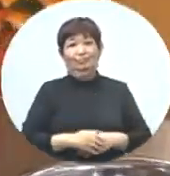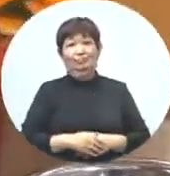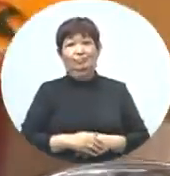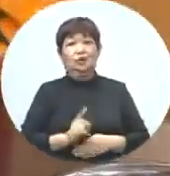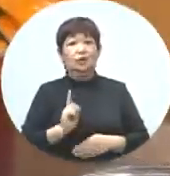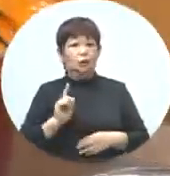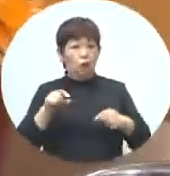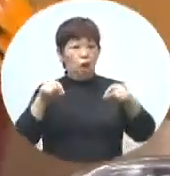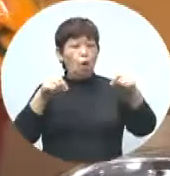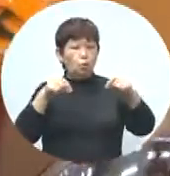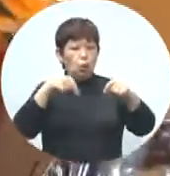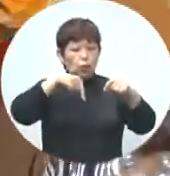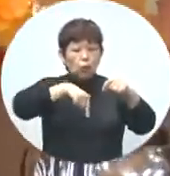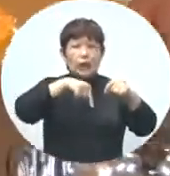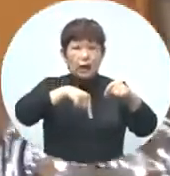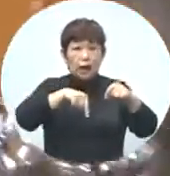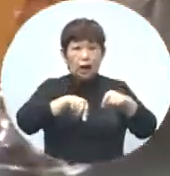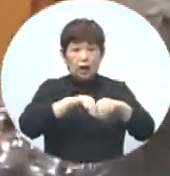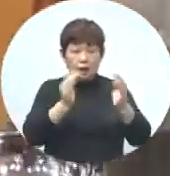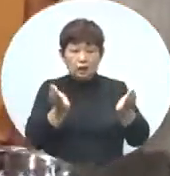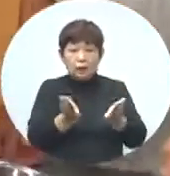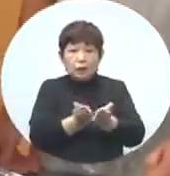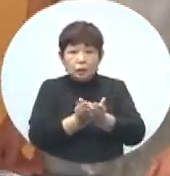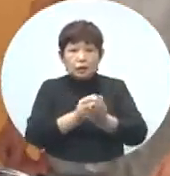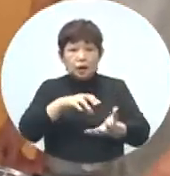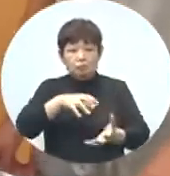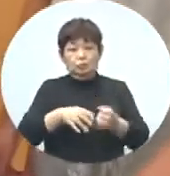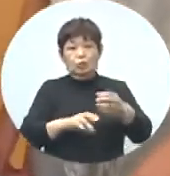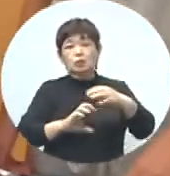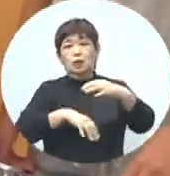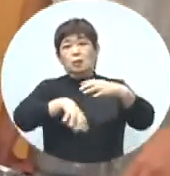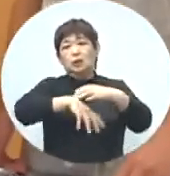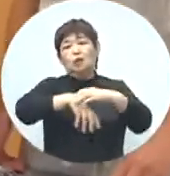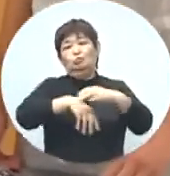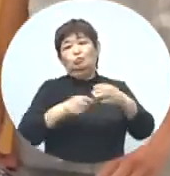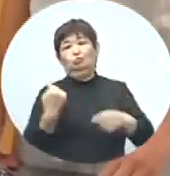これはもう袋の中で。 そう、袋の中で合わせて